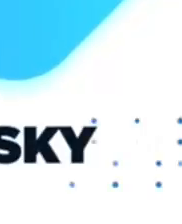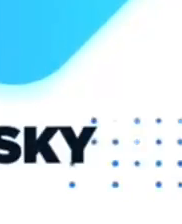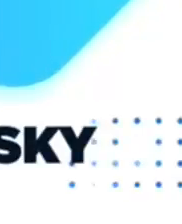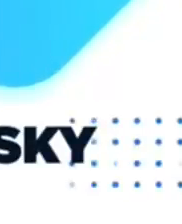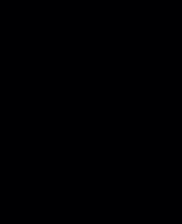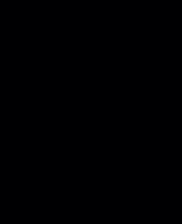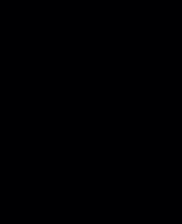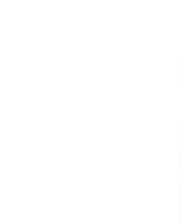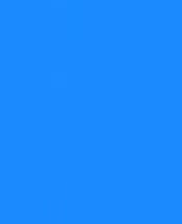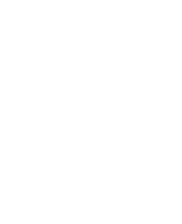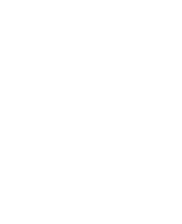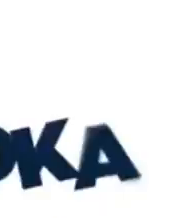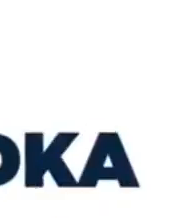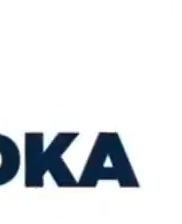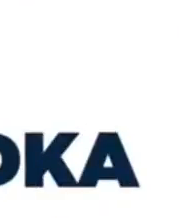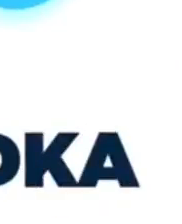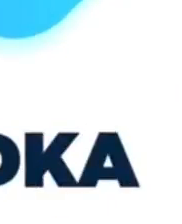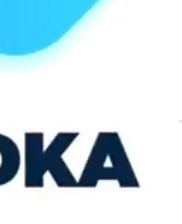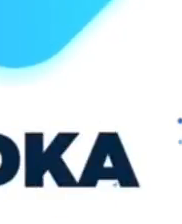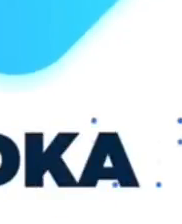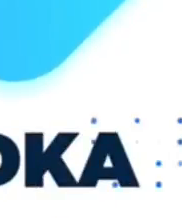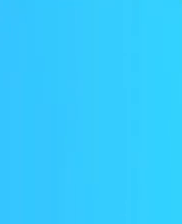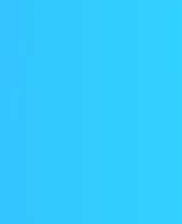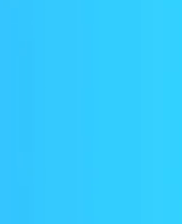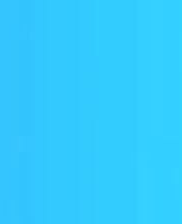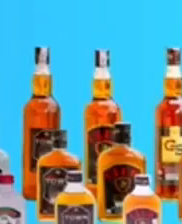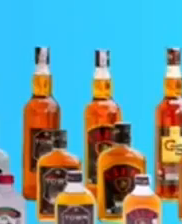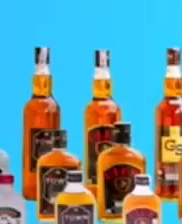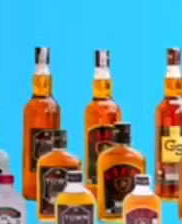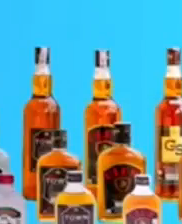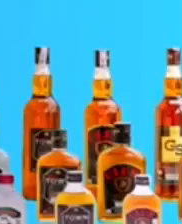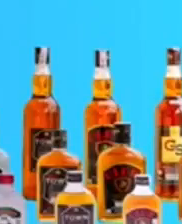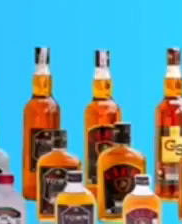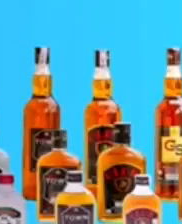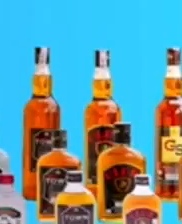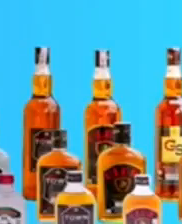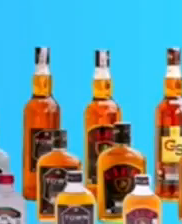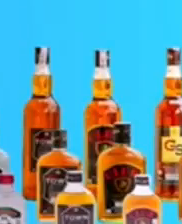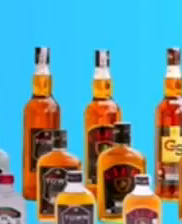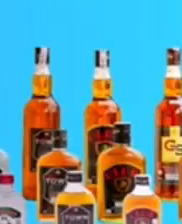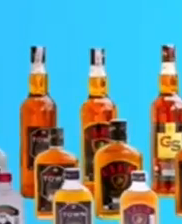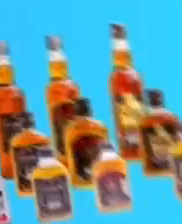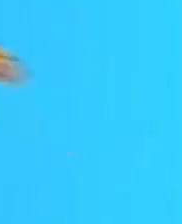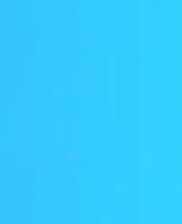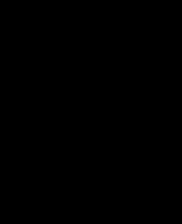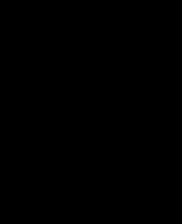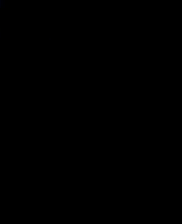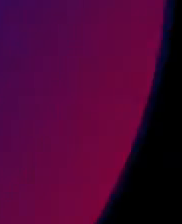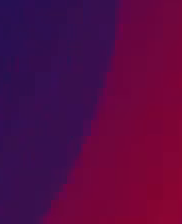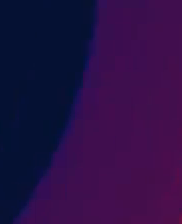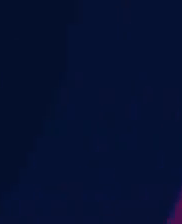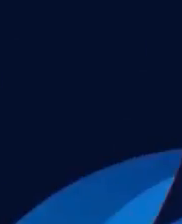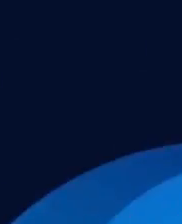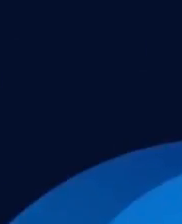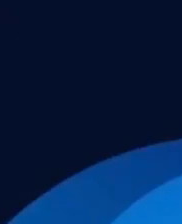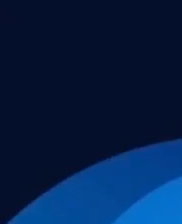Whisky, ndetse na King Vodka. Nabyo mwifuza gucuruza likeri za Ingufu General Limited